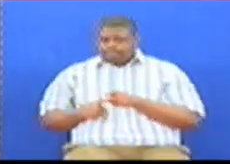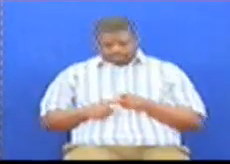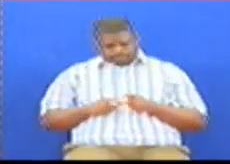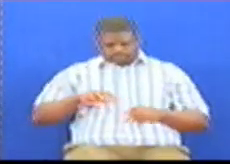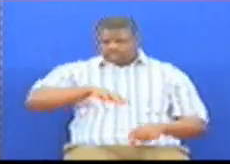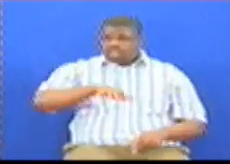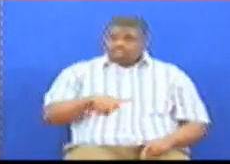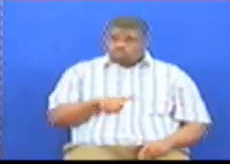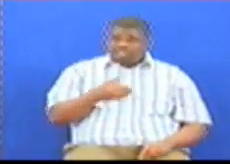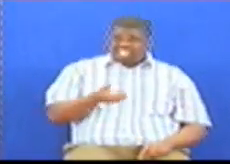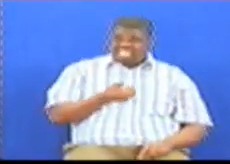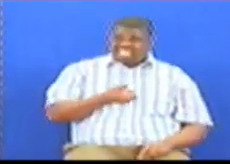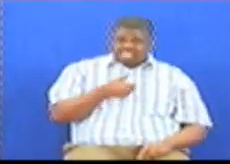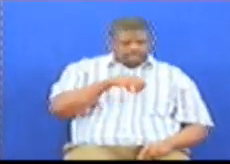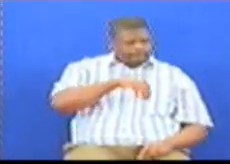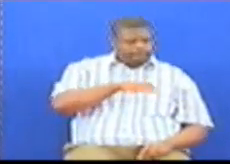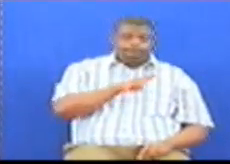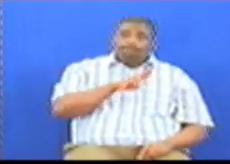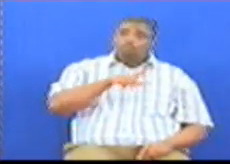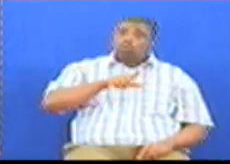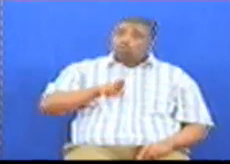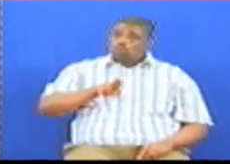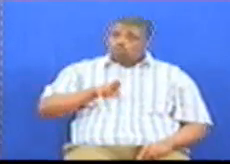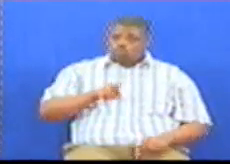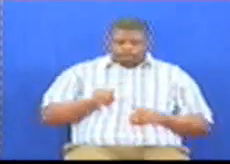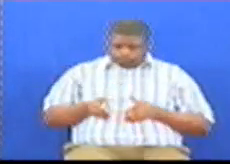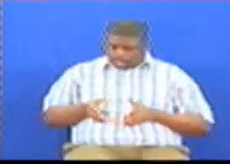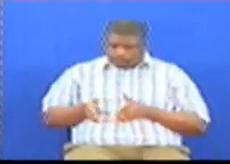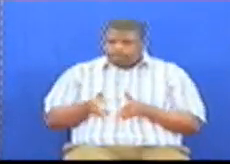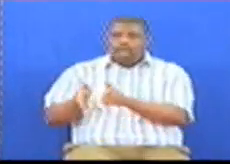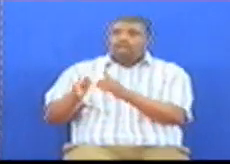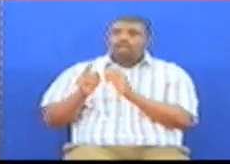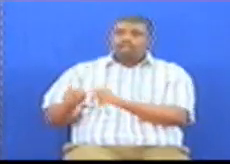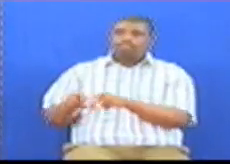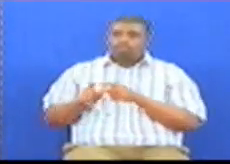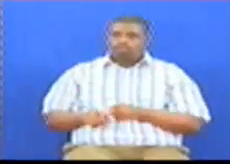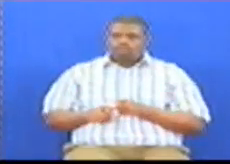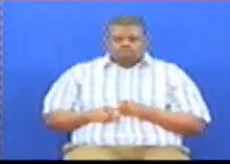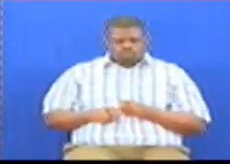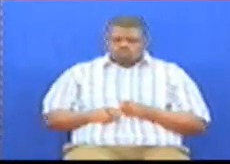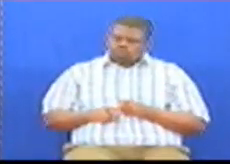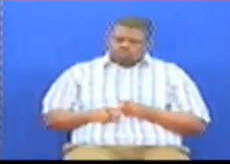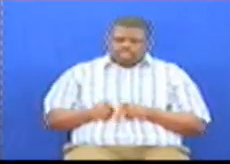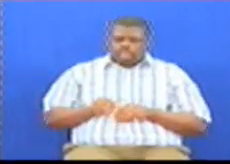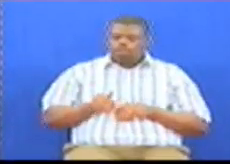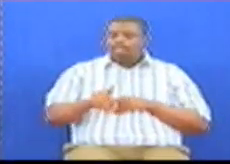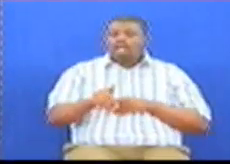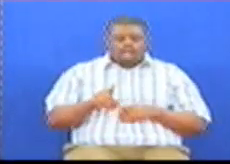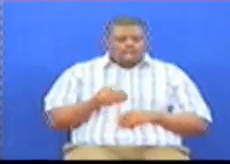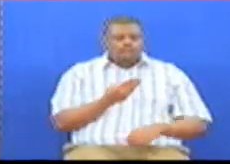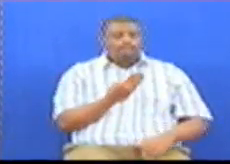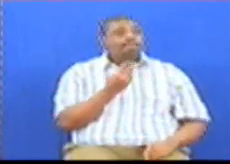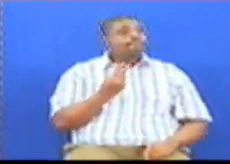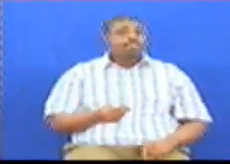Mbulu vijijini tulikuwa tuna barabara inayojengwa tu wa kilomita 42. Sasa hizi tuna